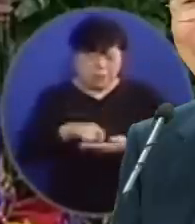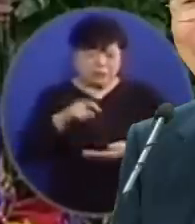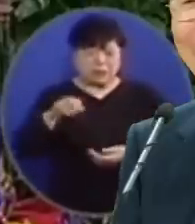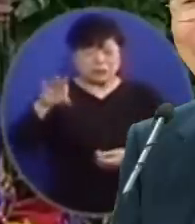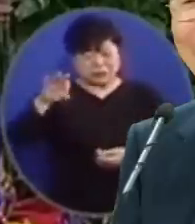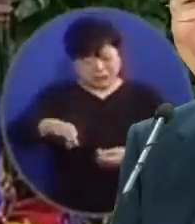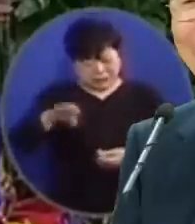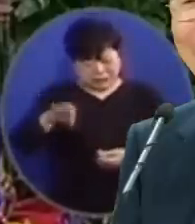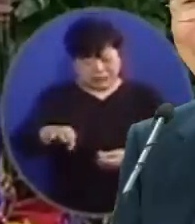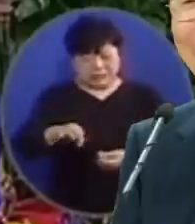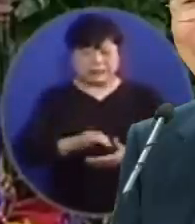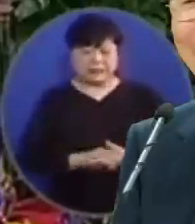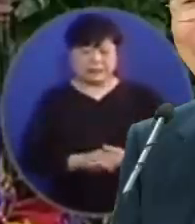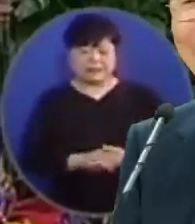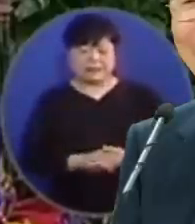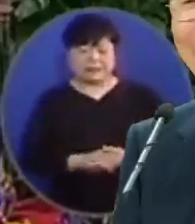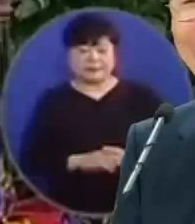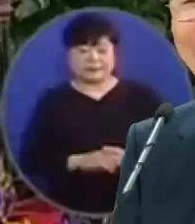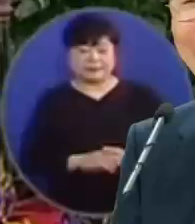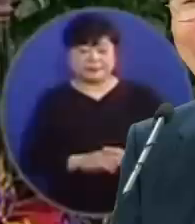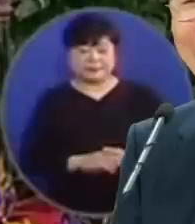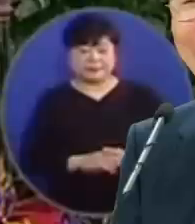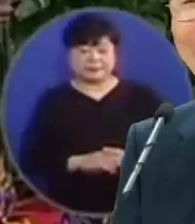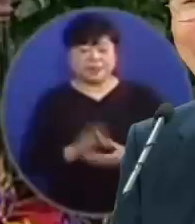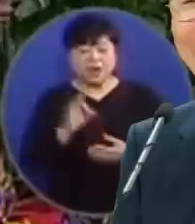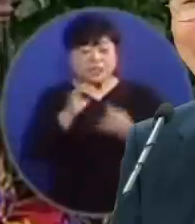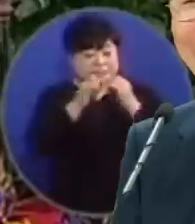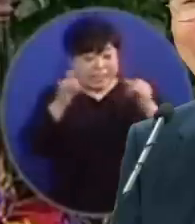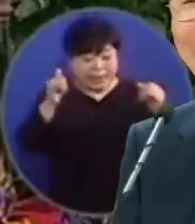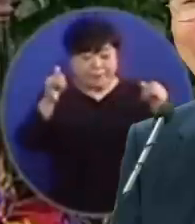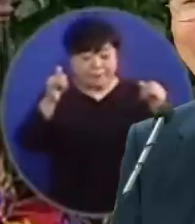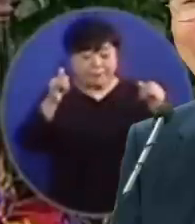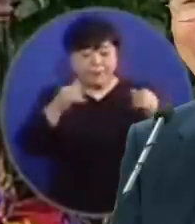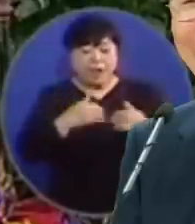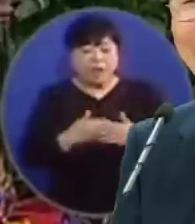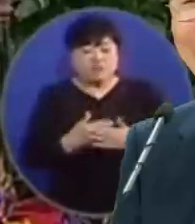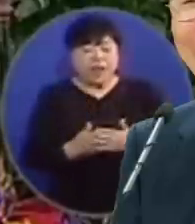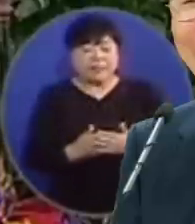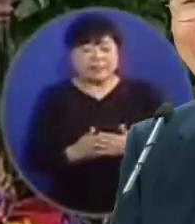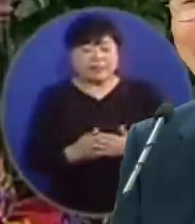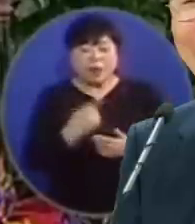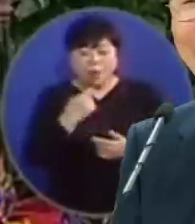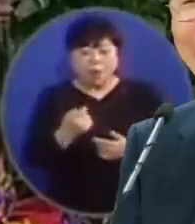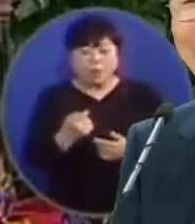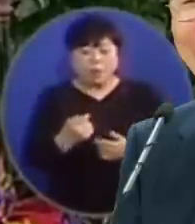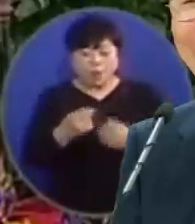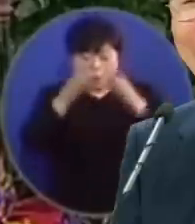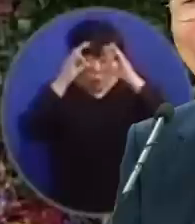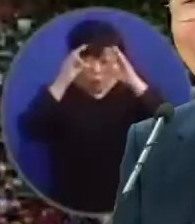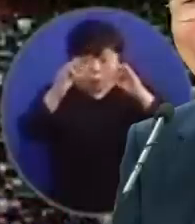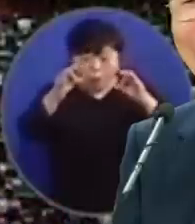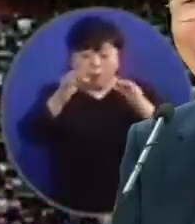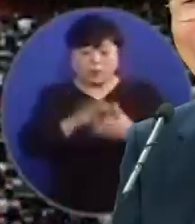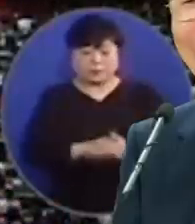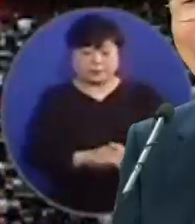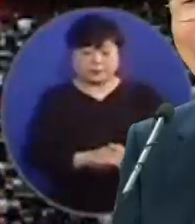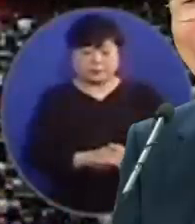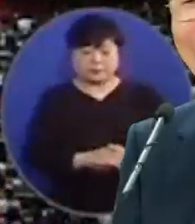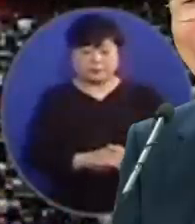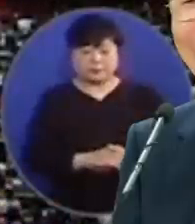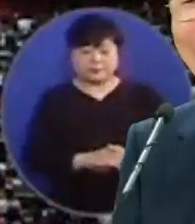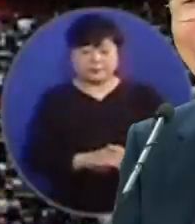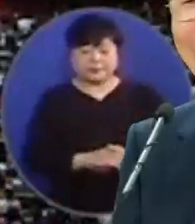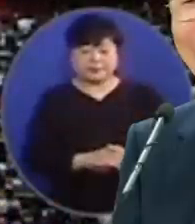그들 보기에도 그와 같았을 것이라. 10명의 정탐꾼이 불안과 공포로 사물을 바라본 상황은 그와 같은